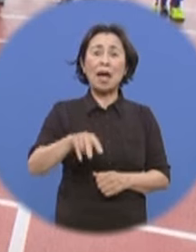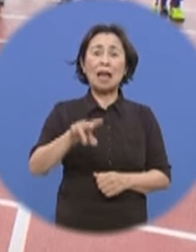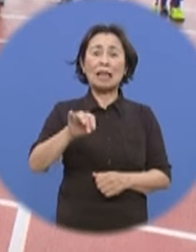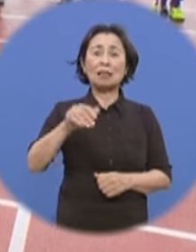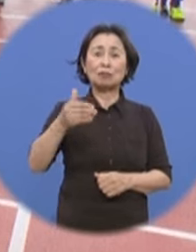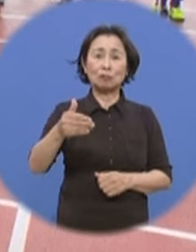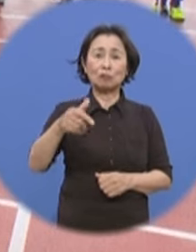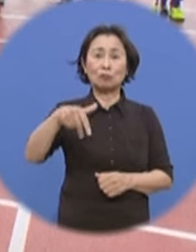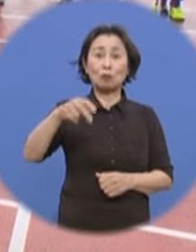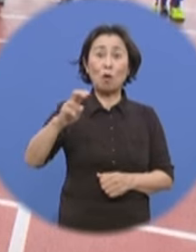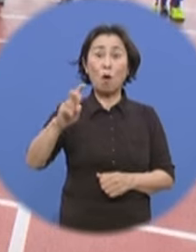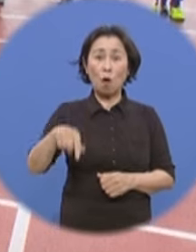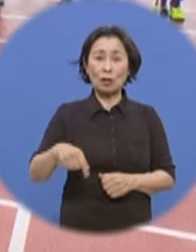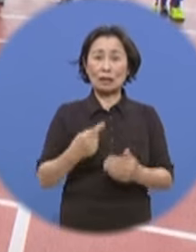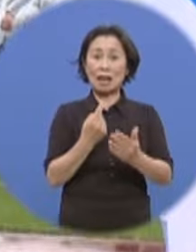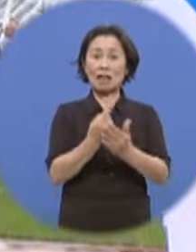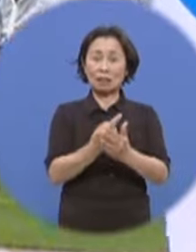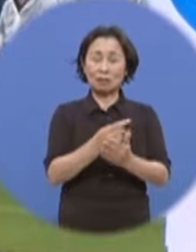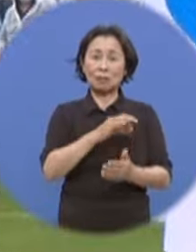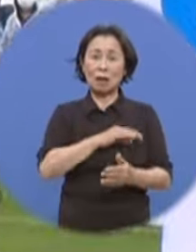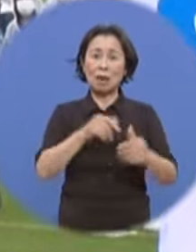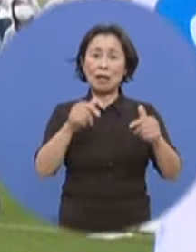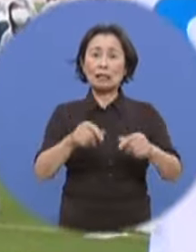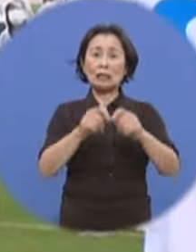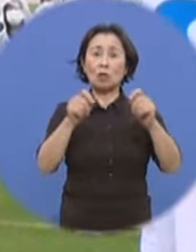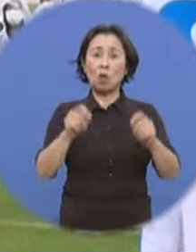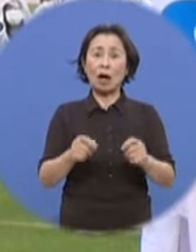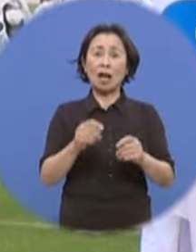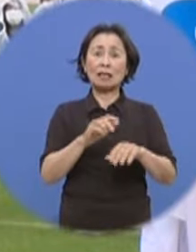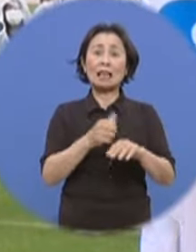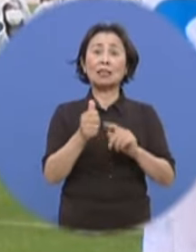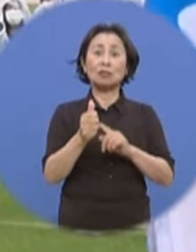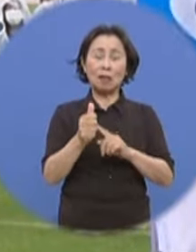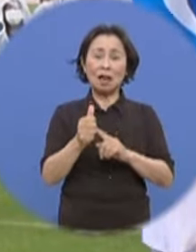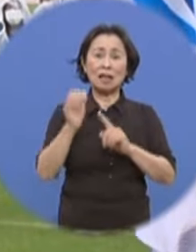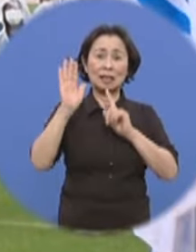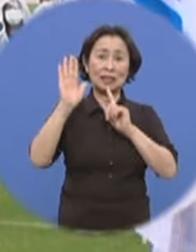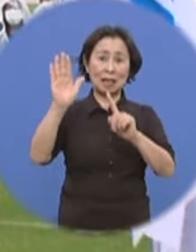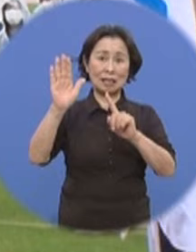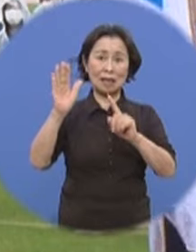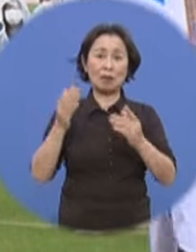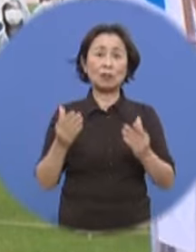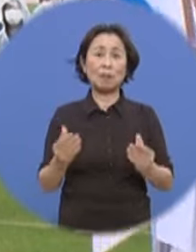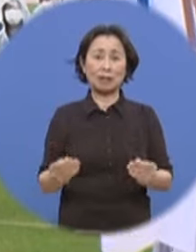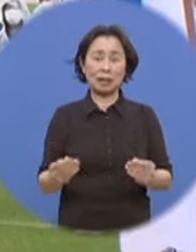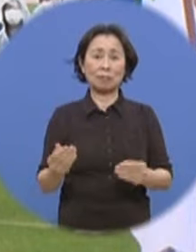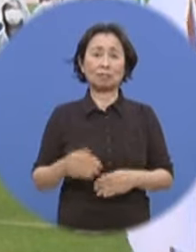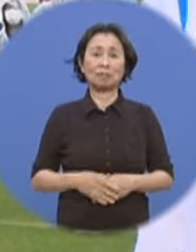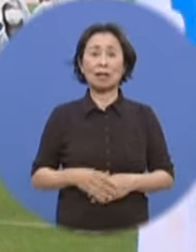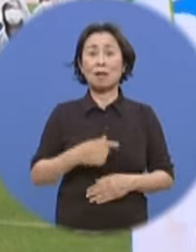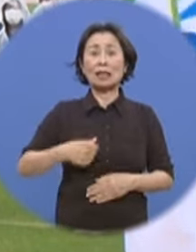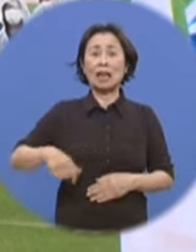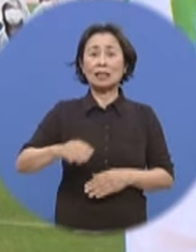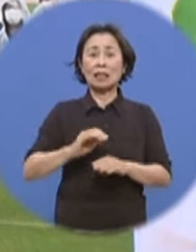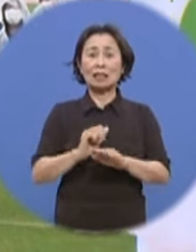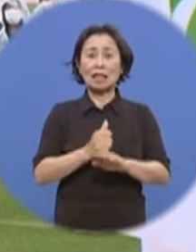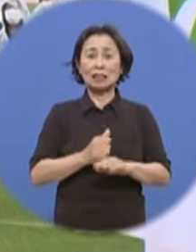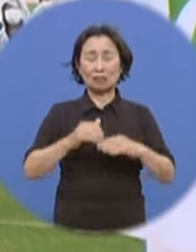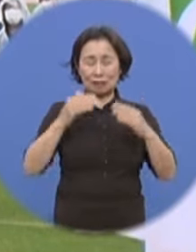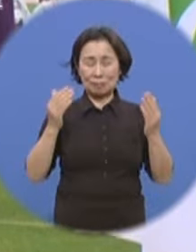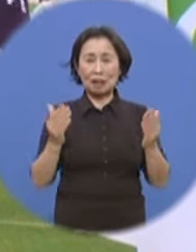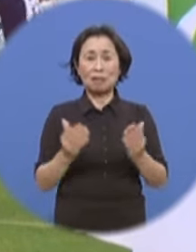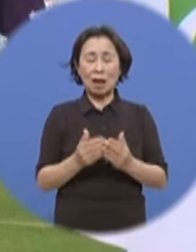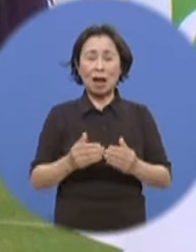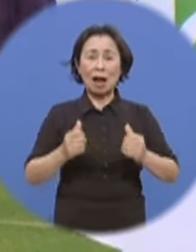明選手が先しました先生我々選手一同は